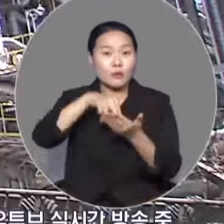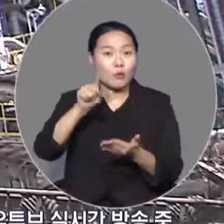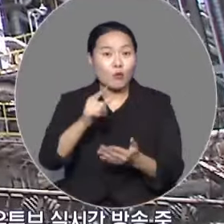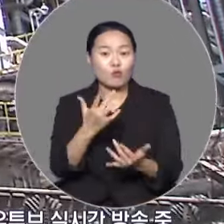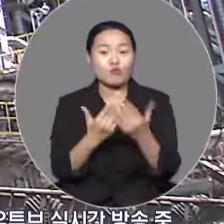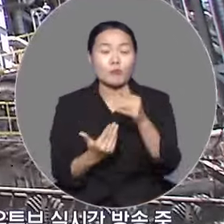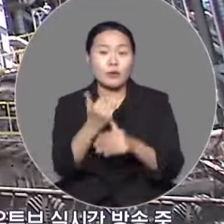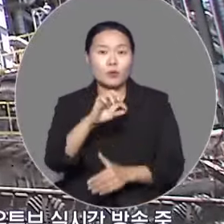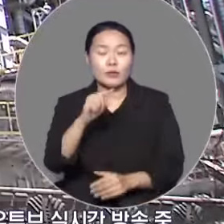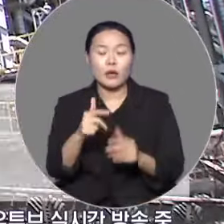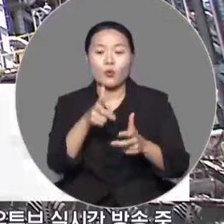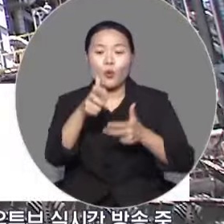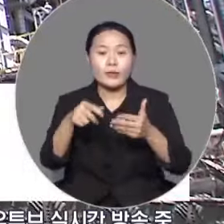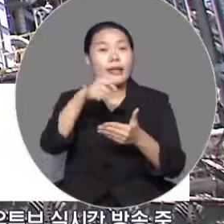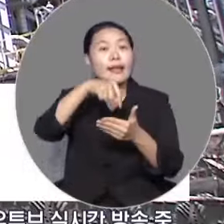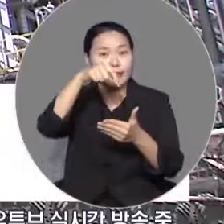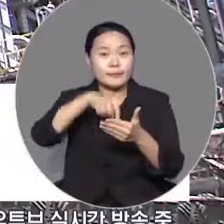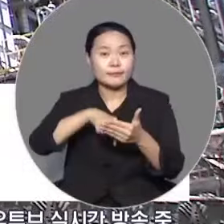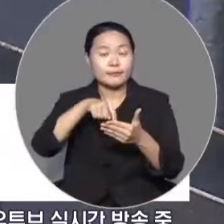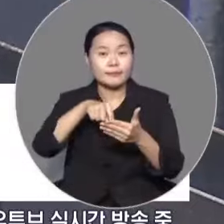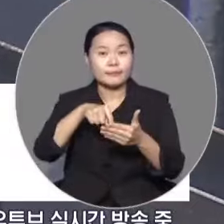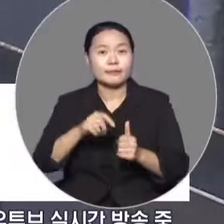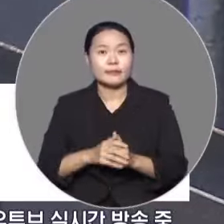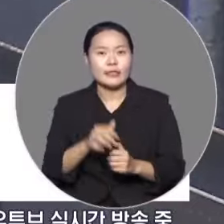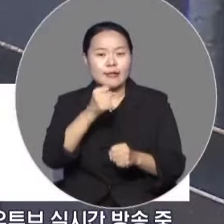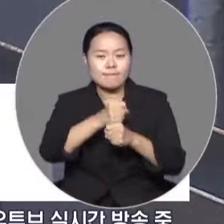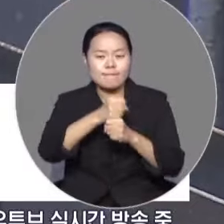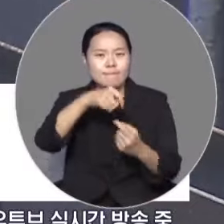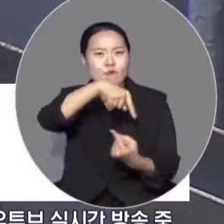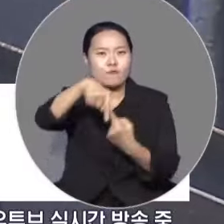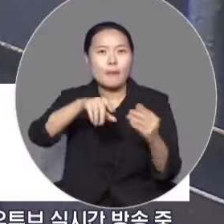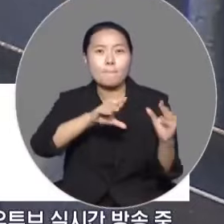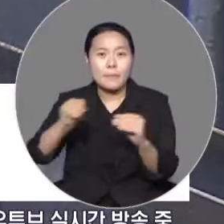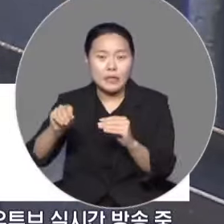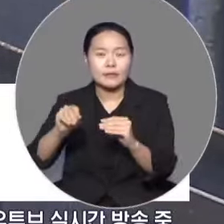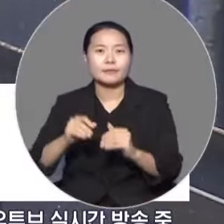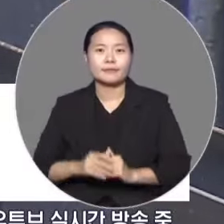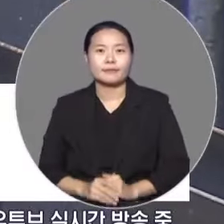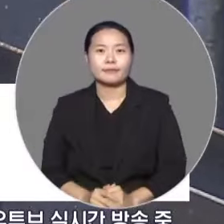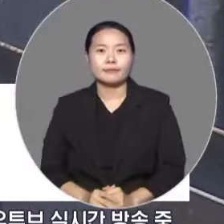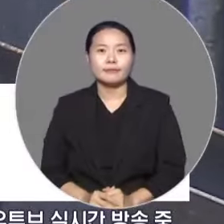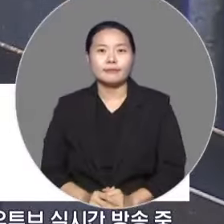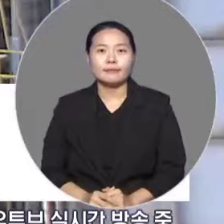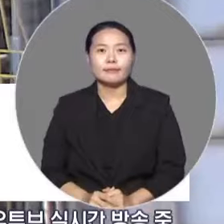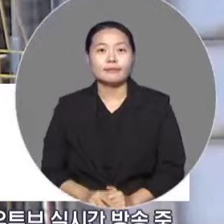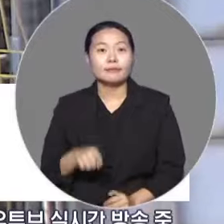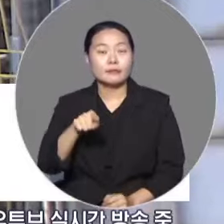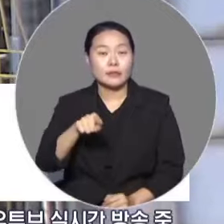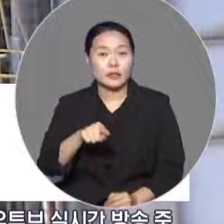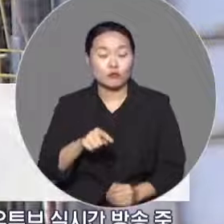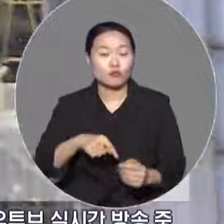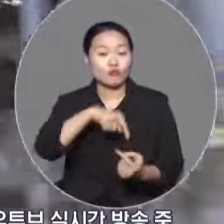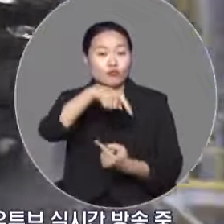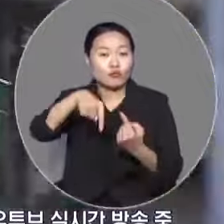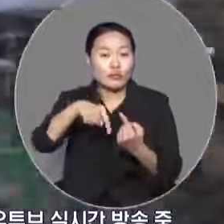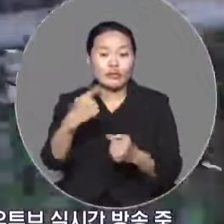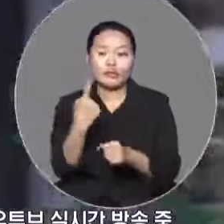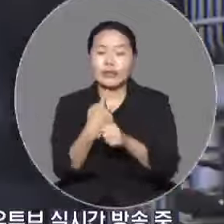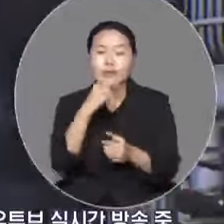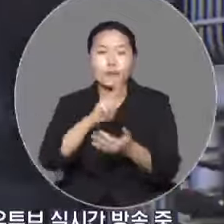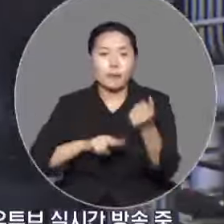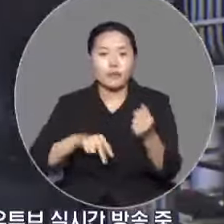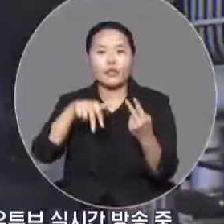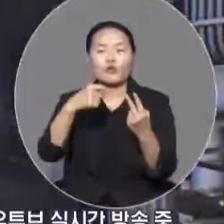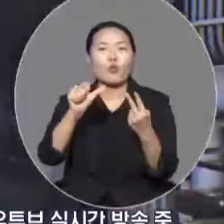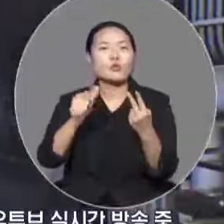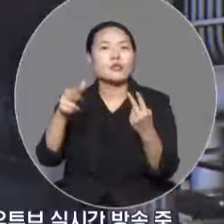난 온상공장 제2파라자일렌 공정의 가동을 일시 중단했습니다. 이 공정의 지난해 매출액은